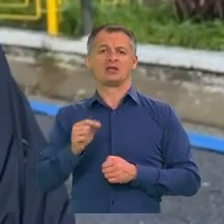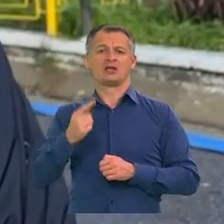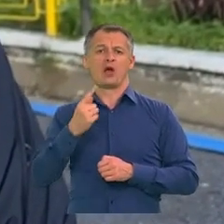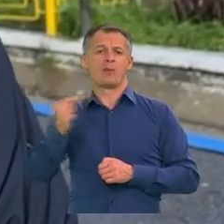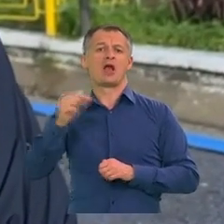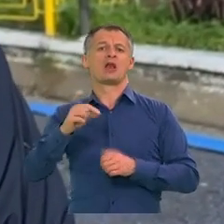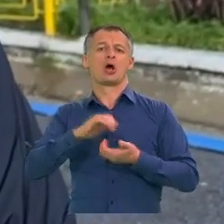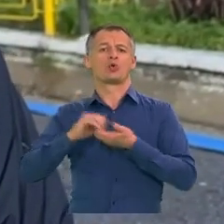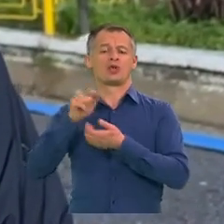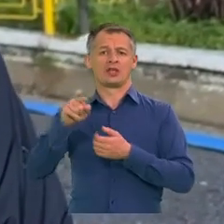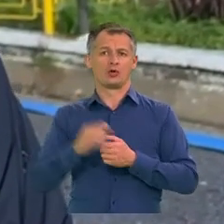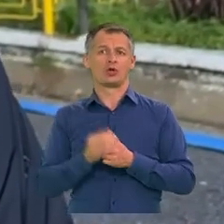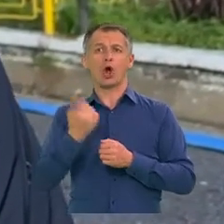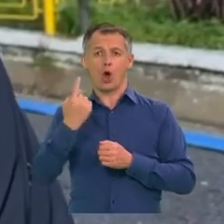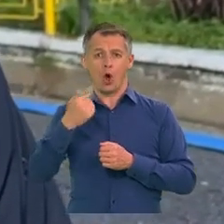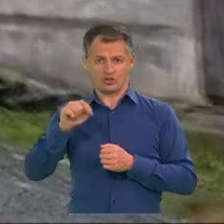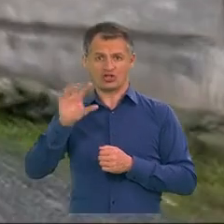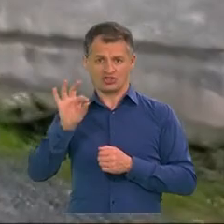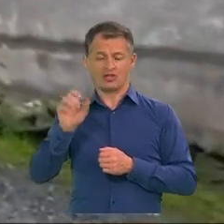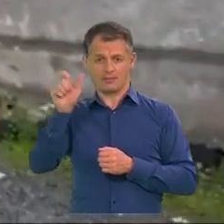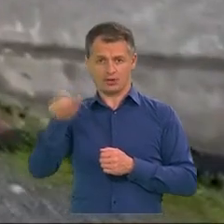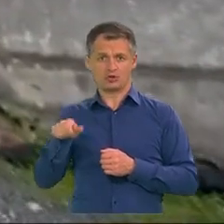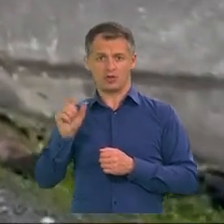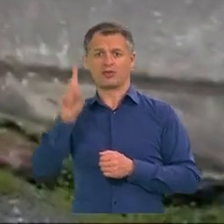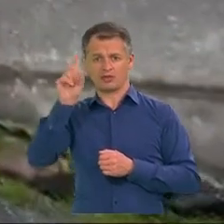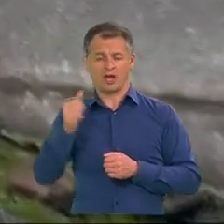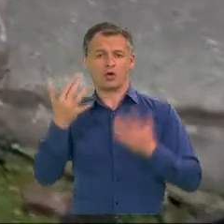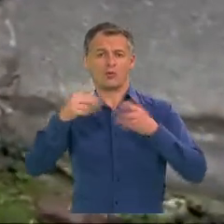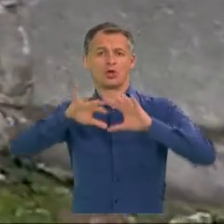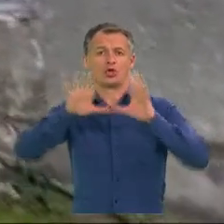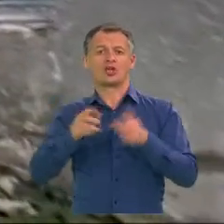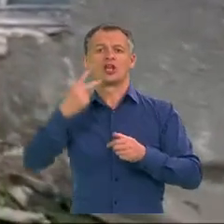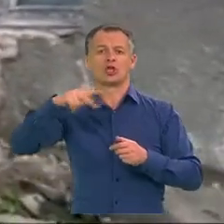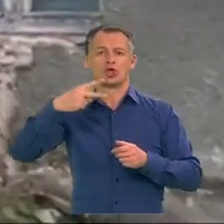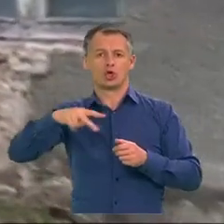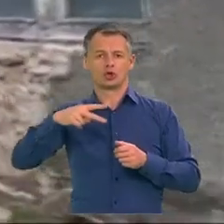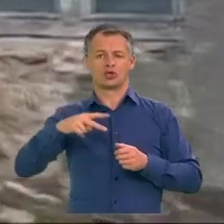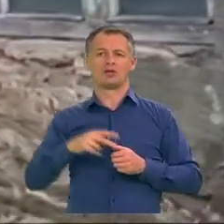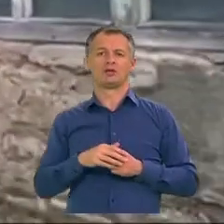lor. 150 de oameni? Sau 150 de oameni, da. Dintr-un număr total de